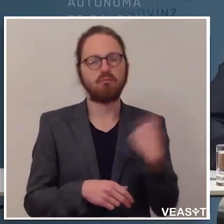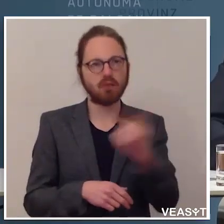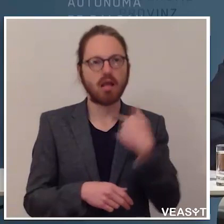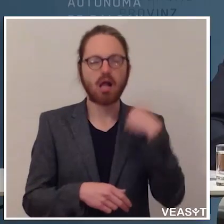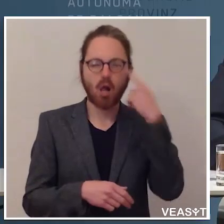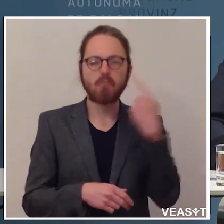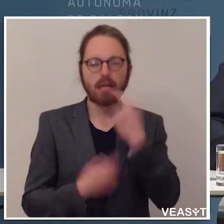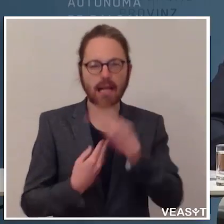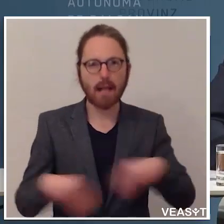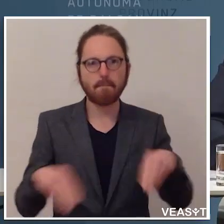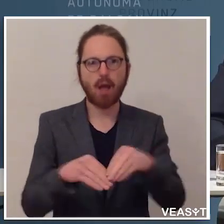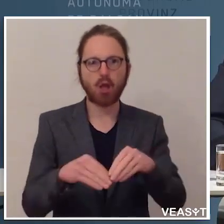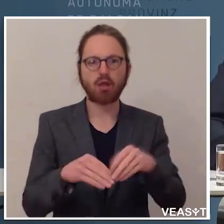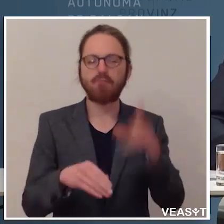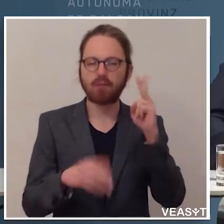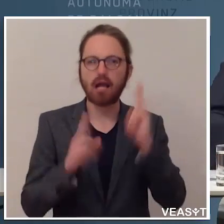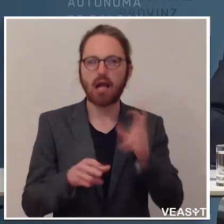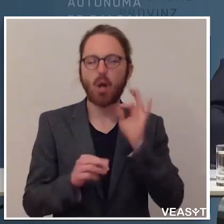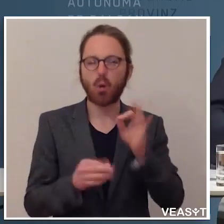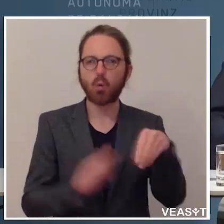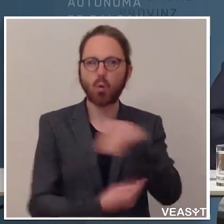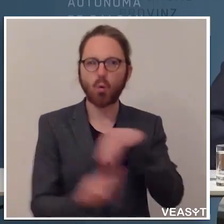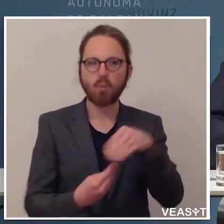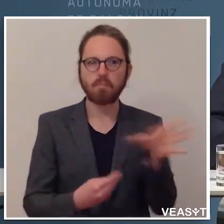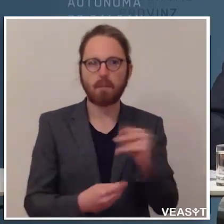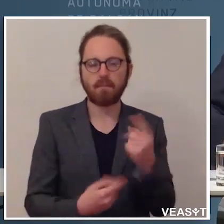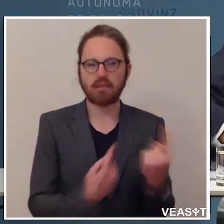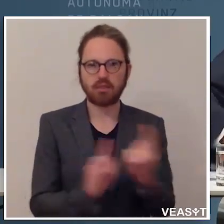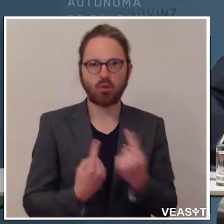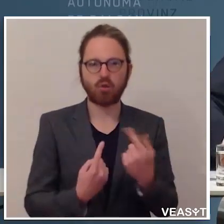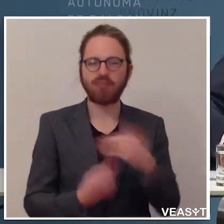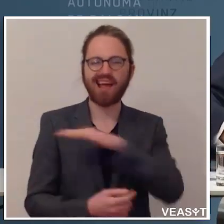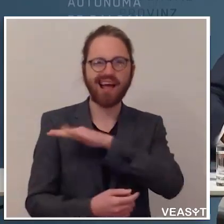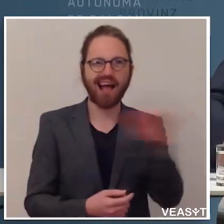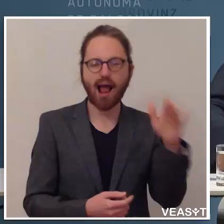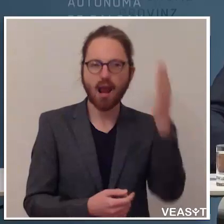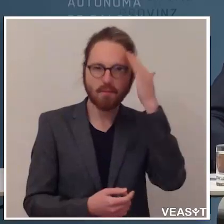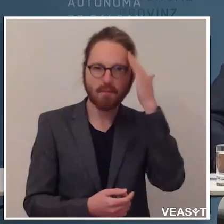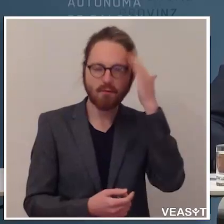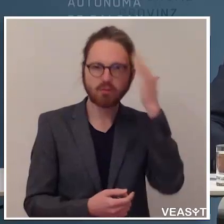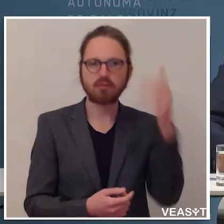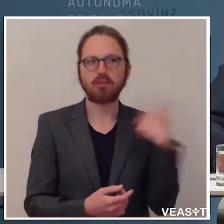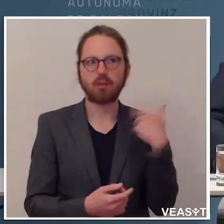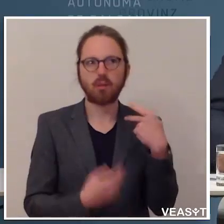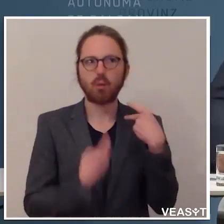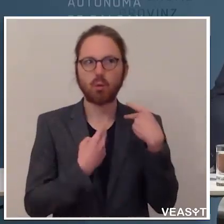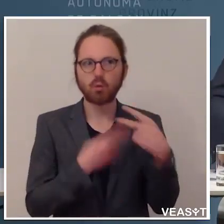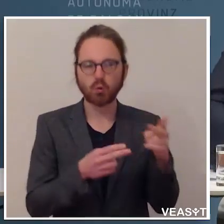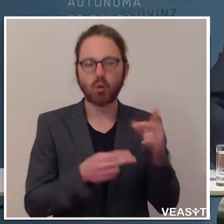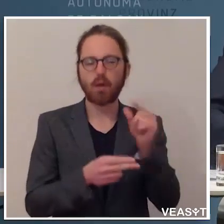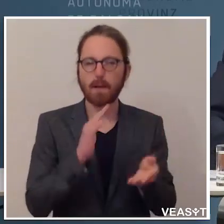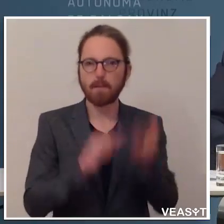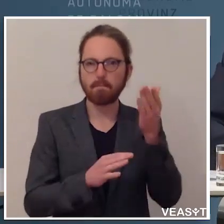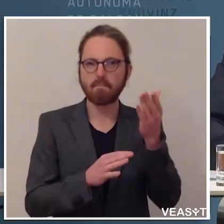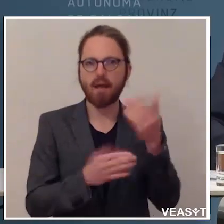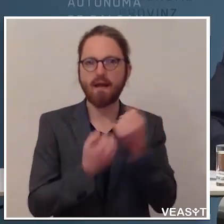dass wir mit dieser Situation gut umgehen können, dass uns allen bewusst ist, diese Rückgewinnung der Freiheit hängt